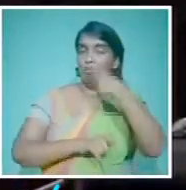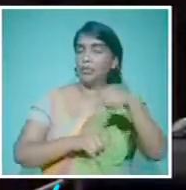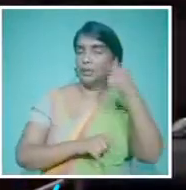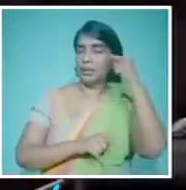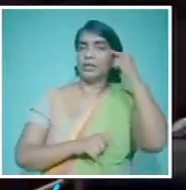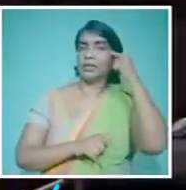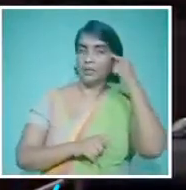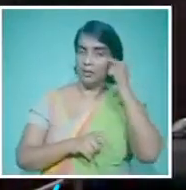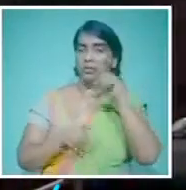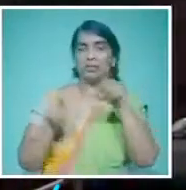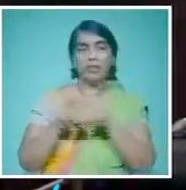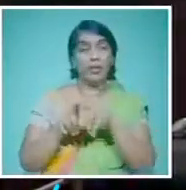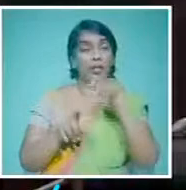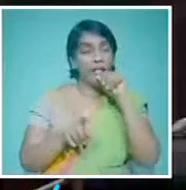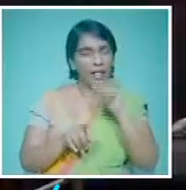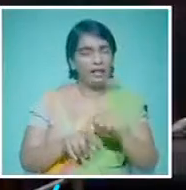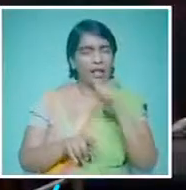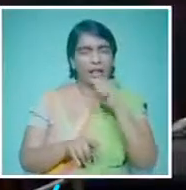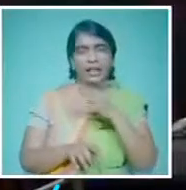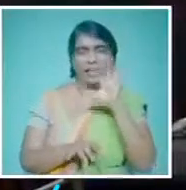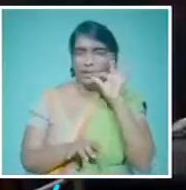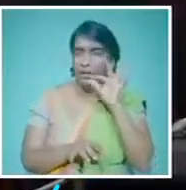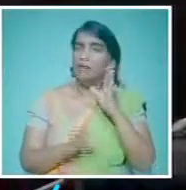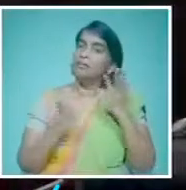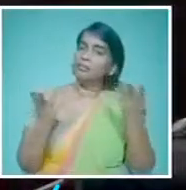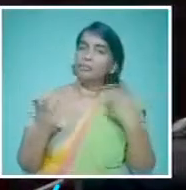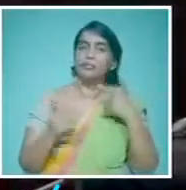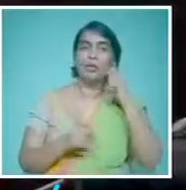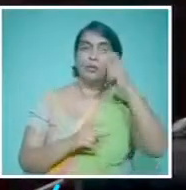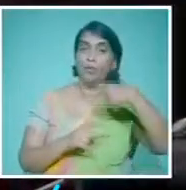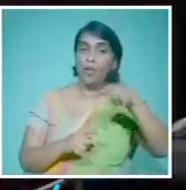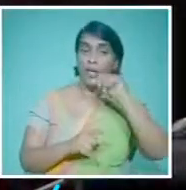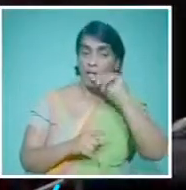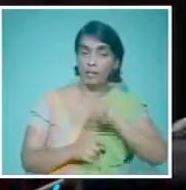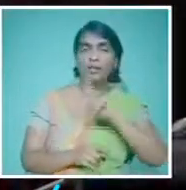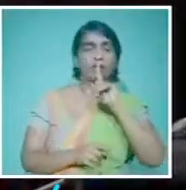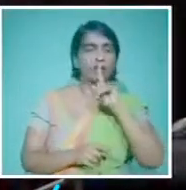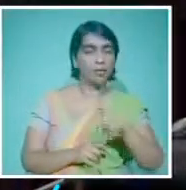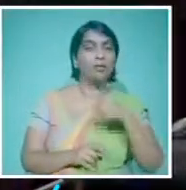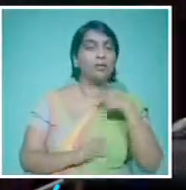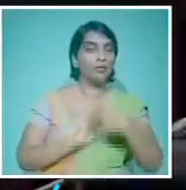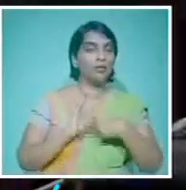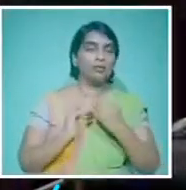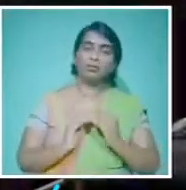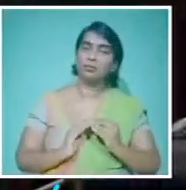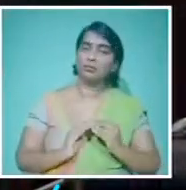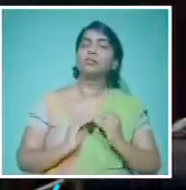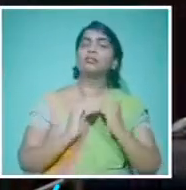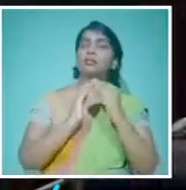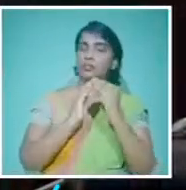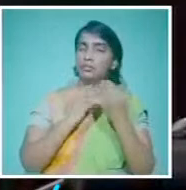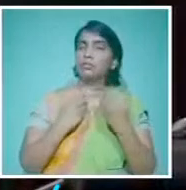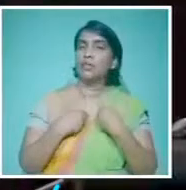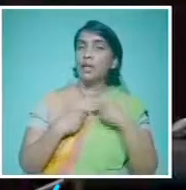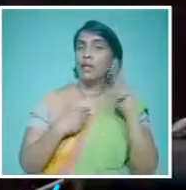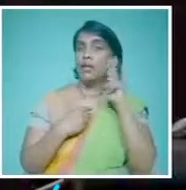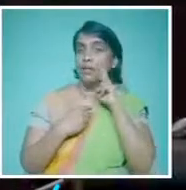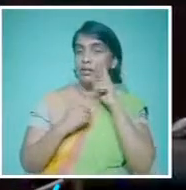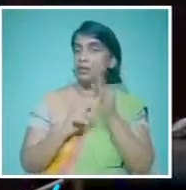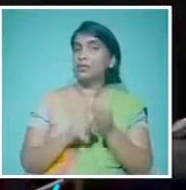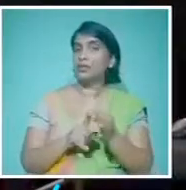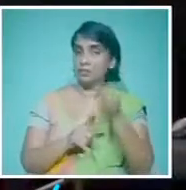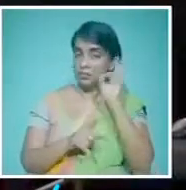ini. Ini sa atta titai, titta unat tapi jangan tahu ada atta kiri lah. Merata kuda naga napi. Prime